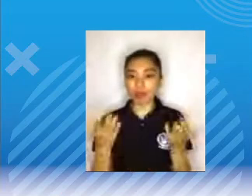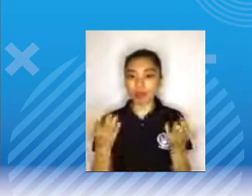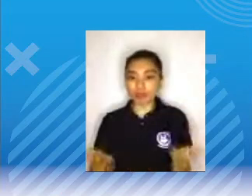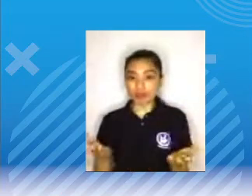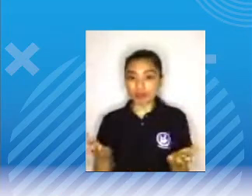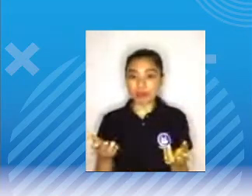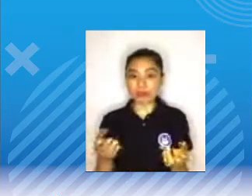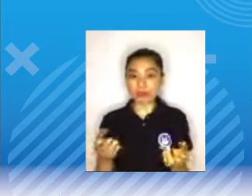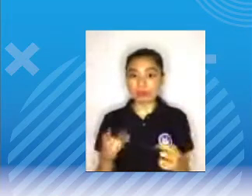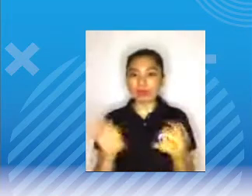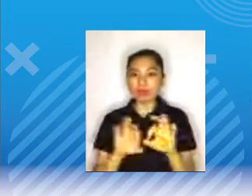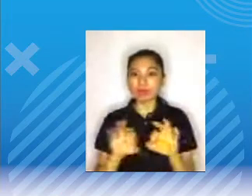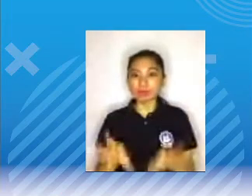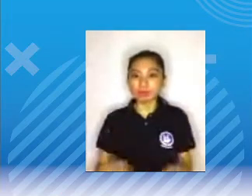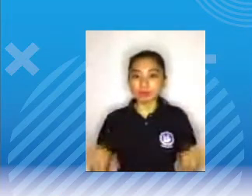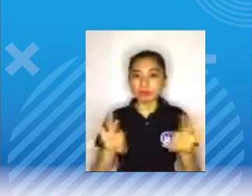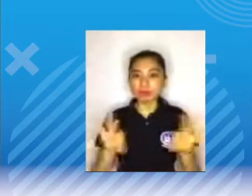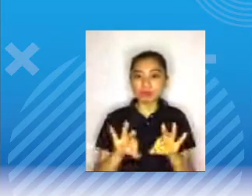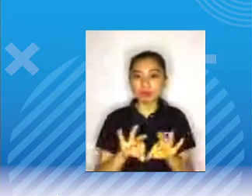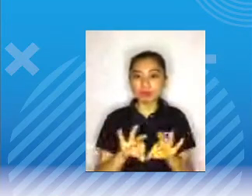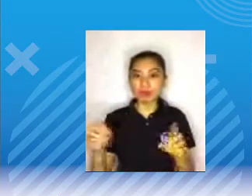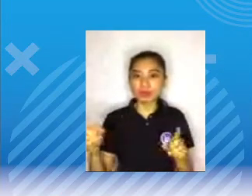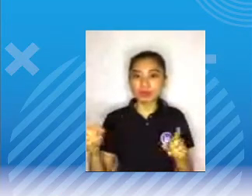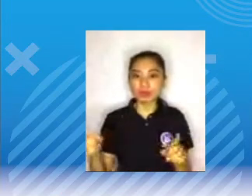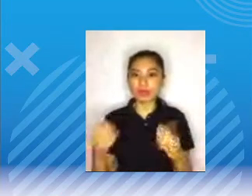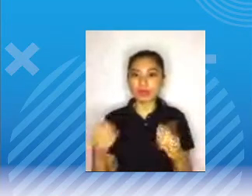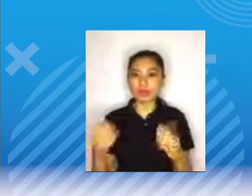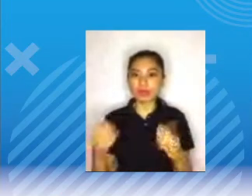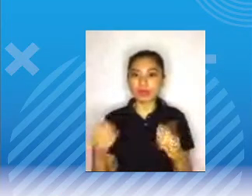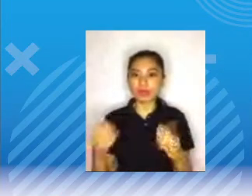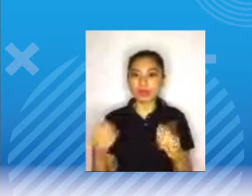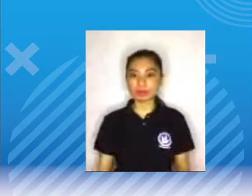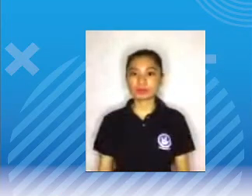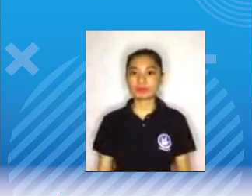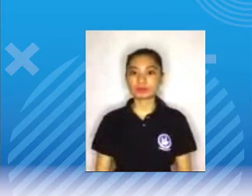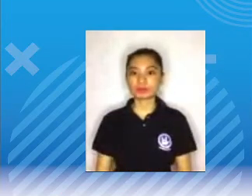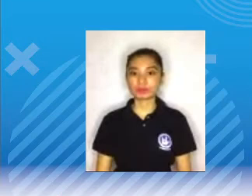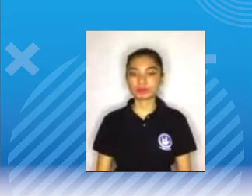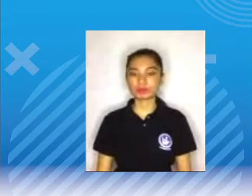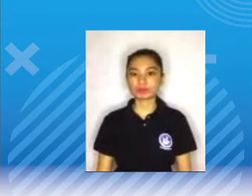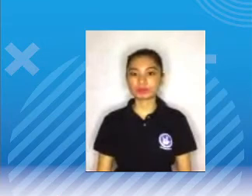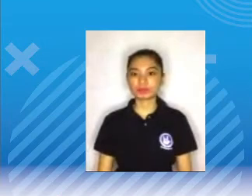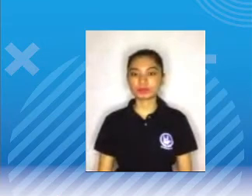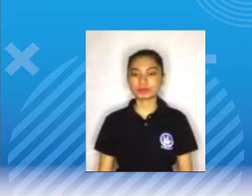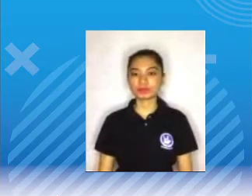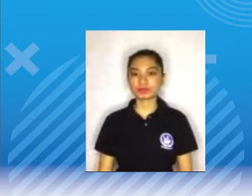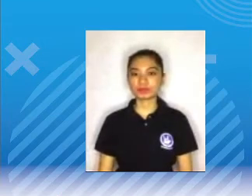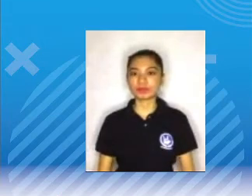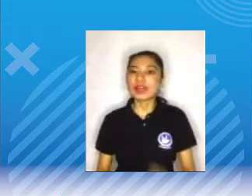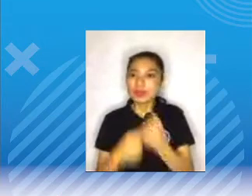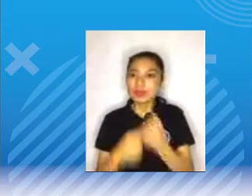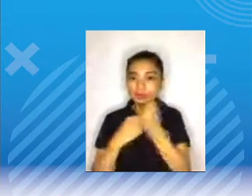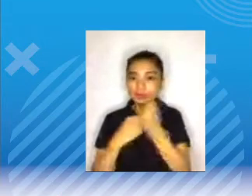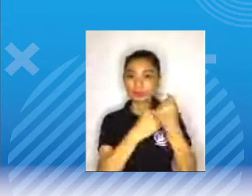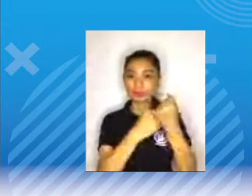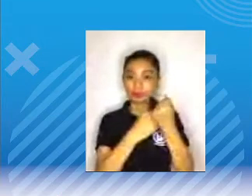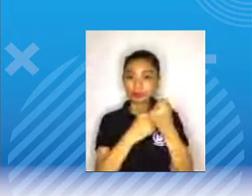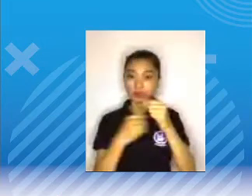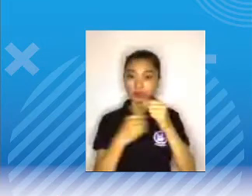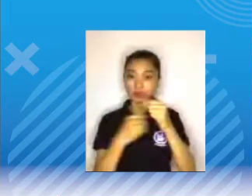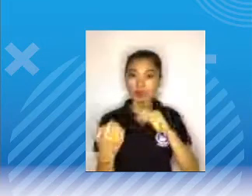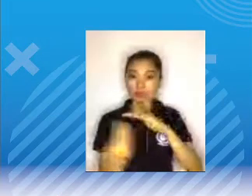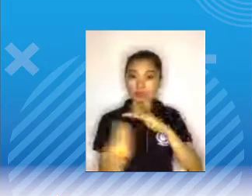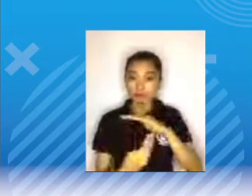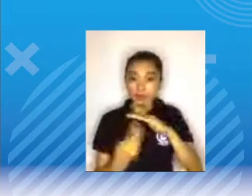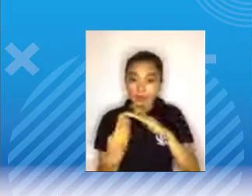So, bilang pagsuporta sa Basic Education Learning Continuity Plan or BELCP